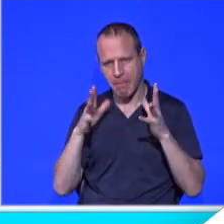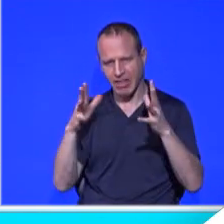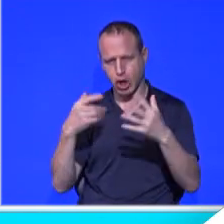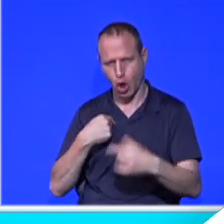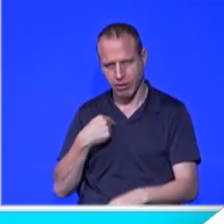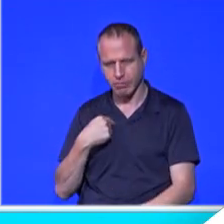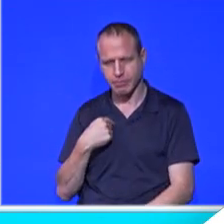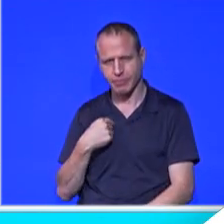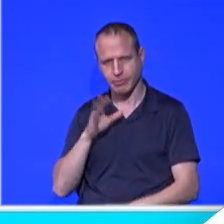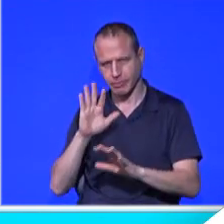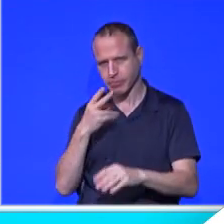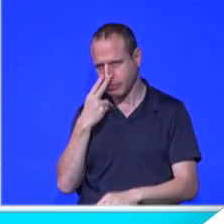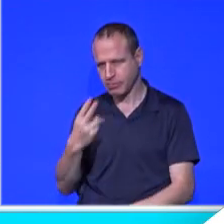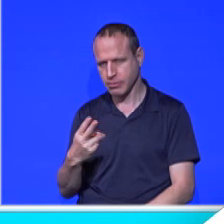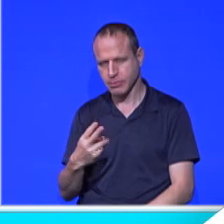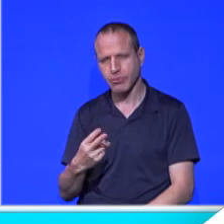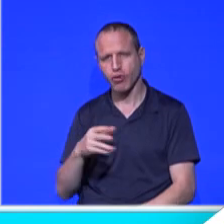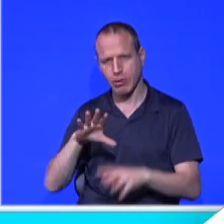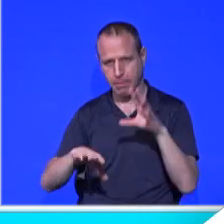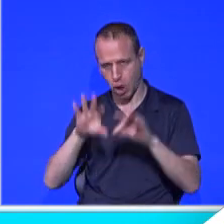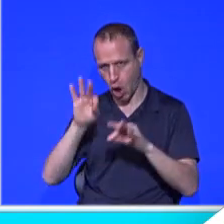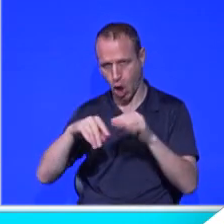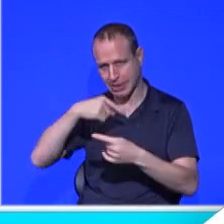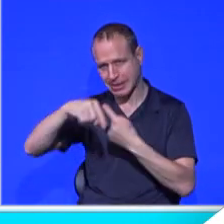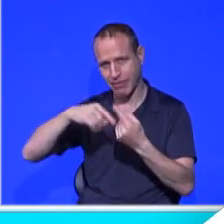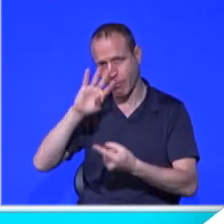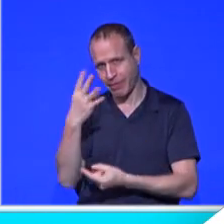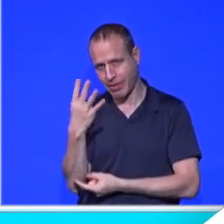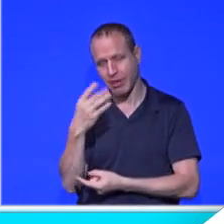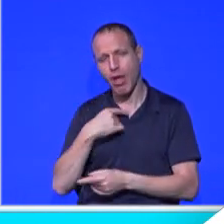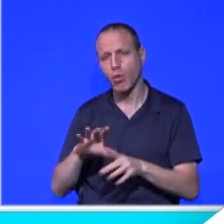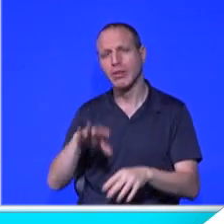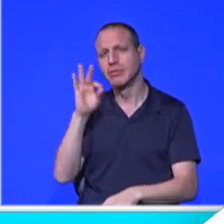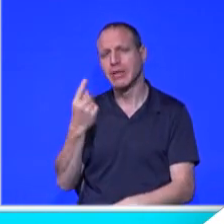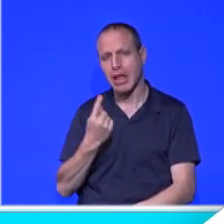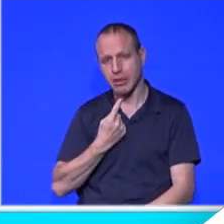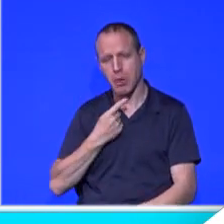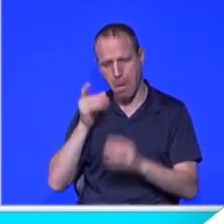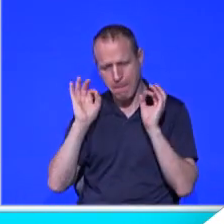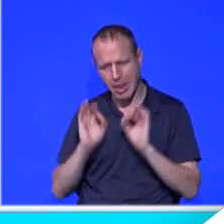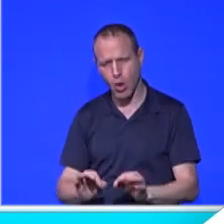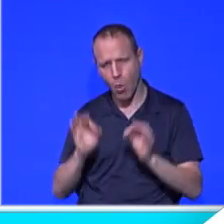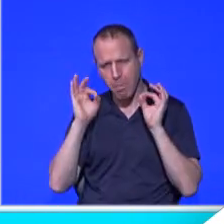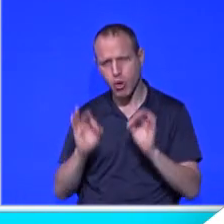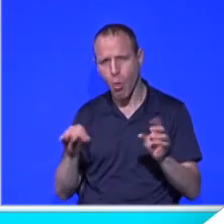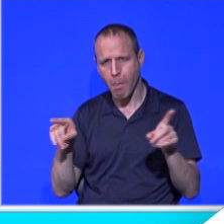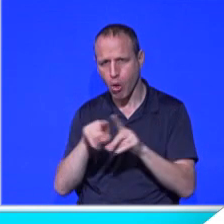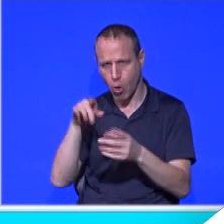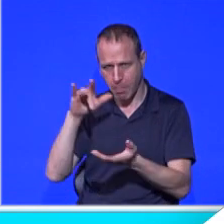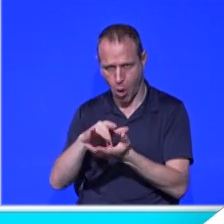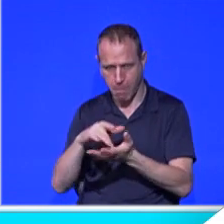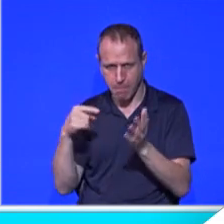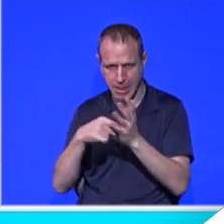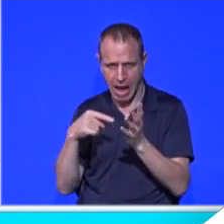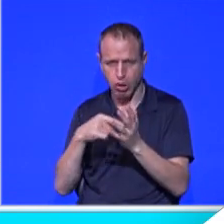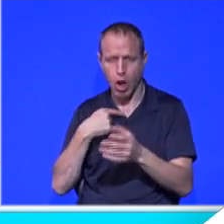אותי, וככה זה נראה, שאת הבחירות סבב 4, אנחנו נמצא את עצמנו בדיוק, בדיוק באותו מקום, מכיוון שאנחנו